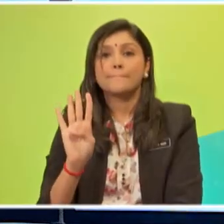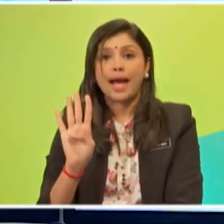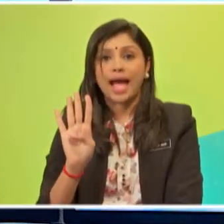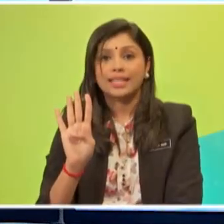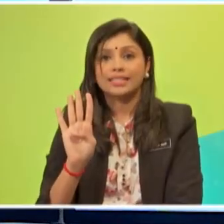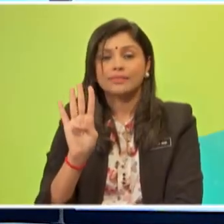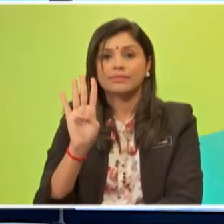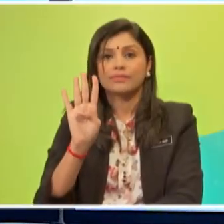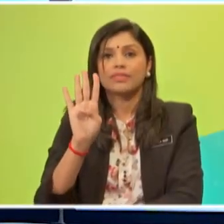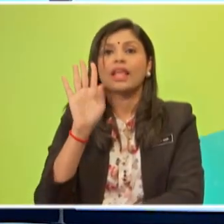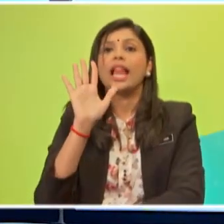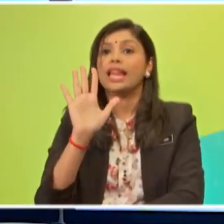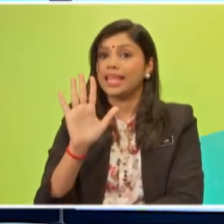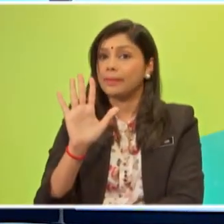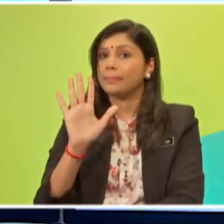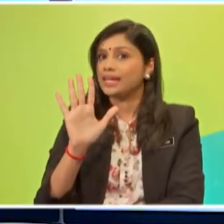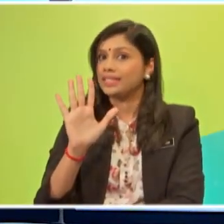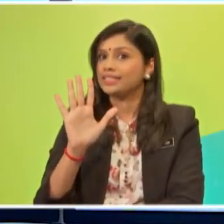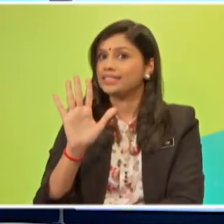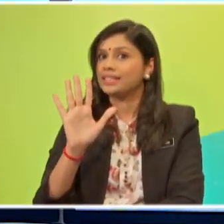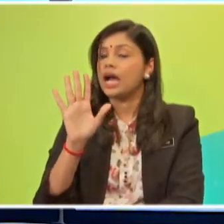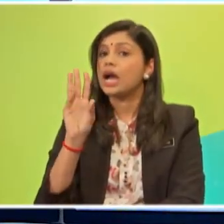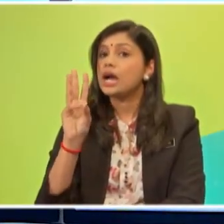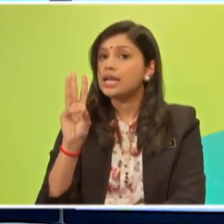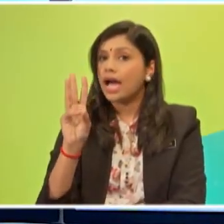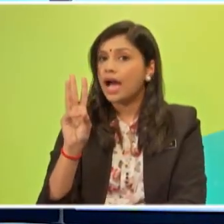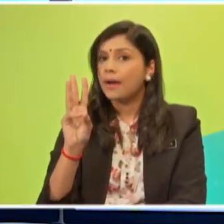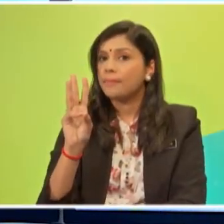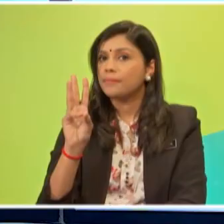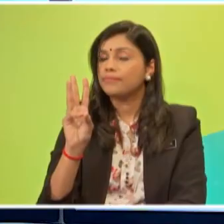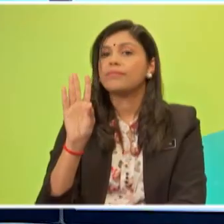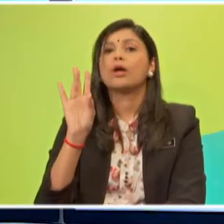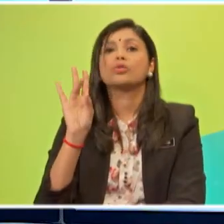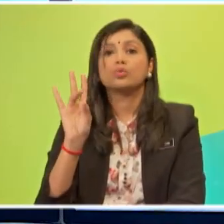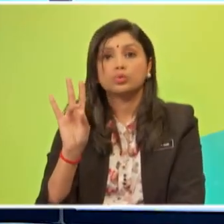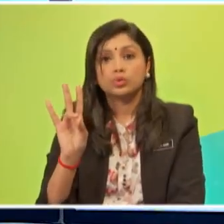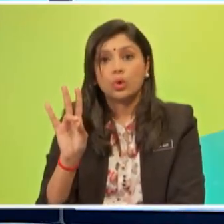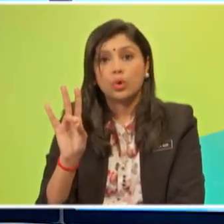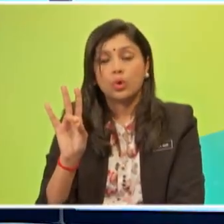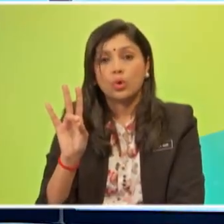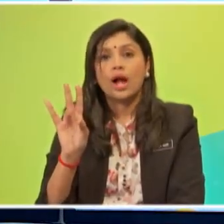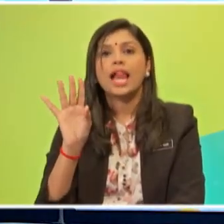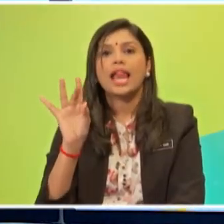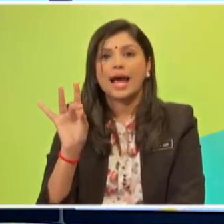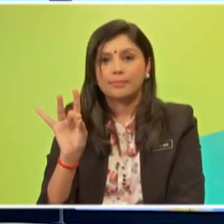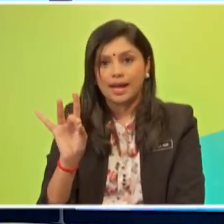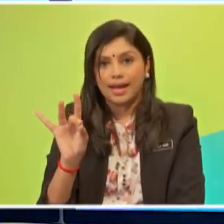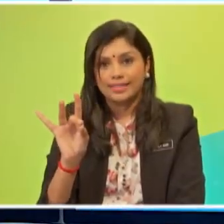4 5 6 7